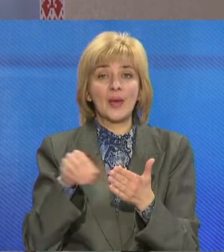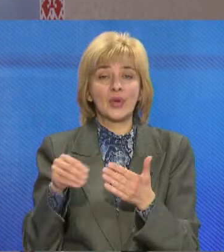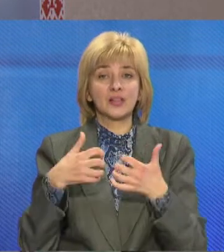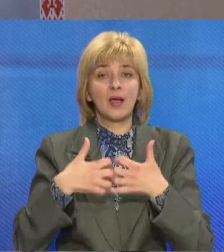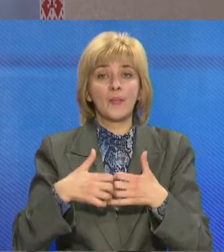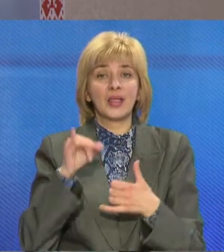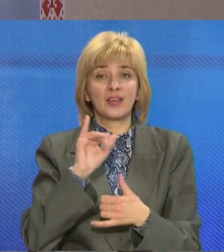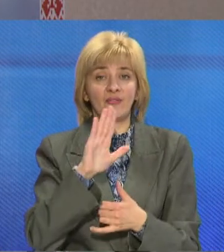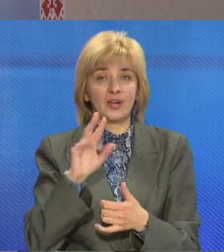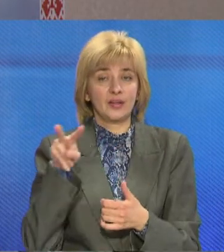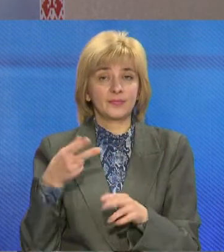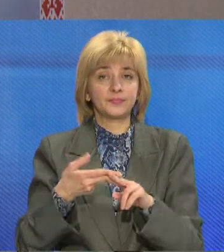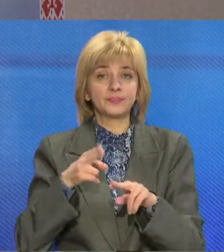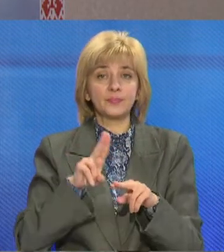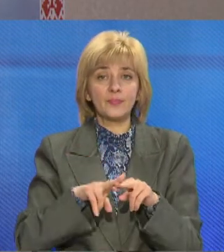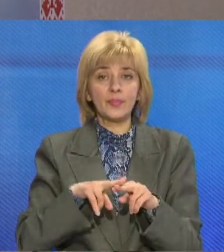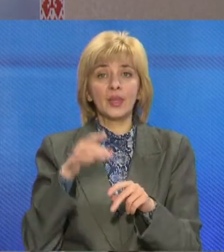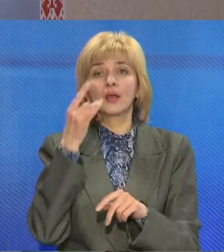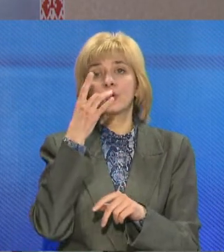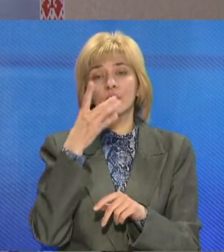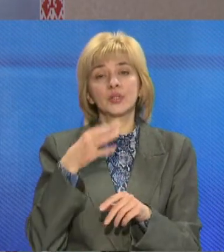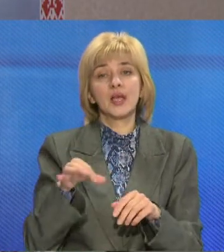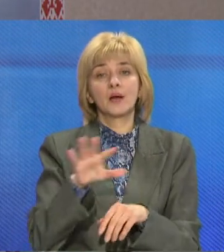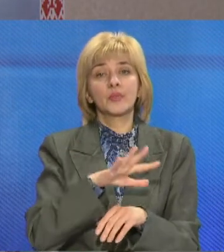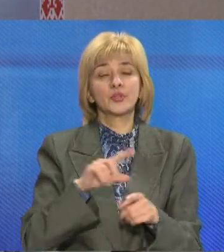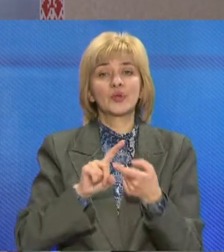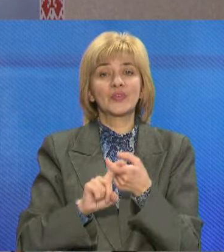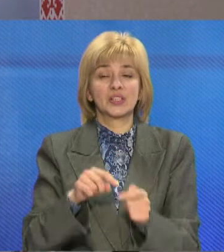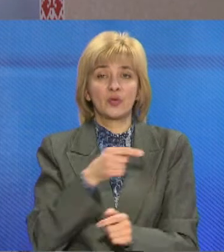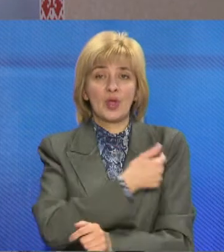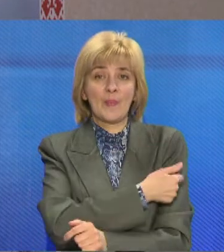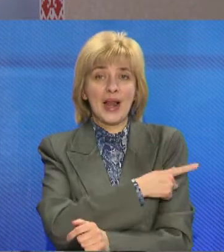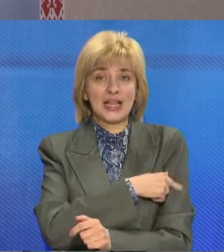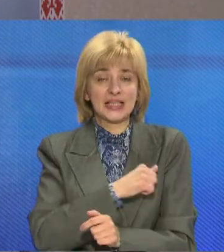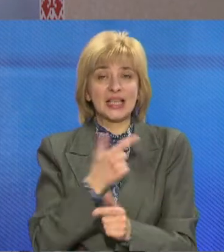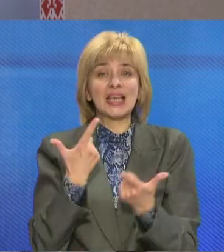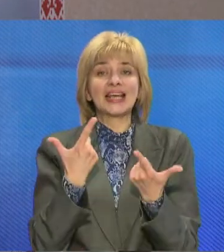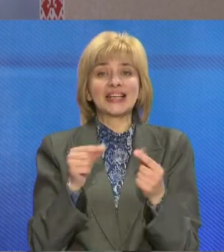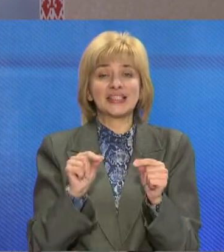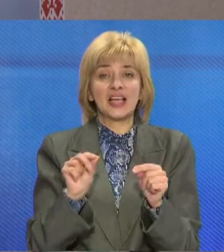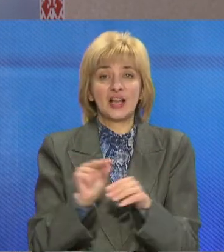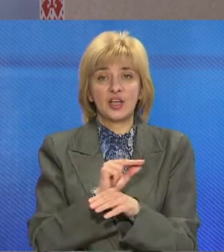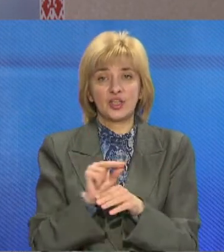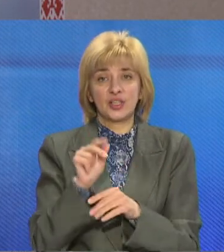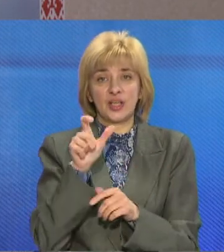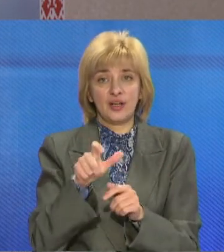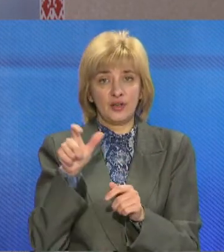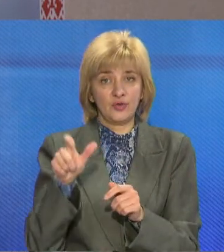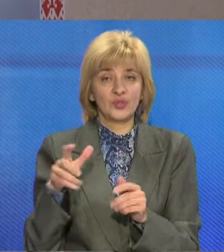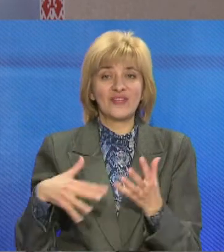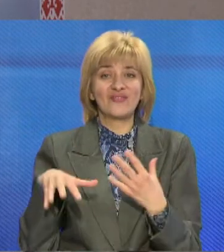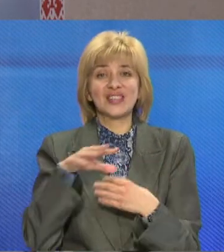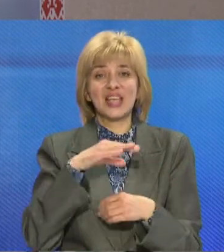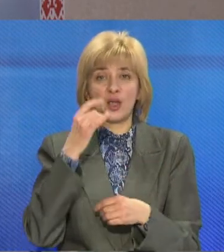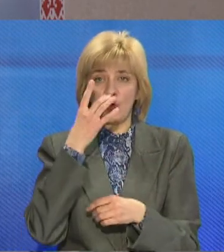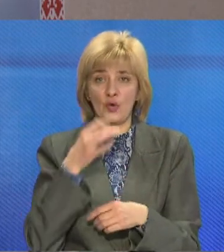аппарата ИВЛ для Гродненской областной инфекционной клинической больницы, где, конечно, проходит лечение не только жители областного центра, но и всей